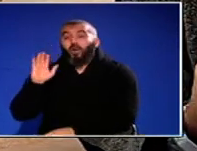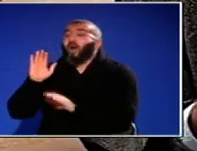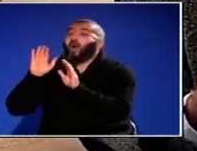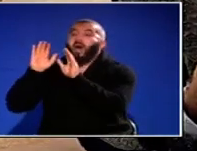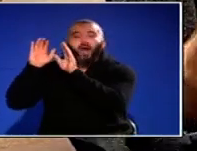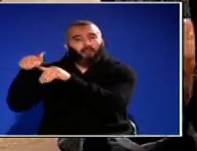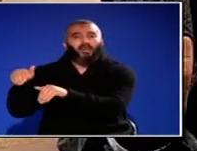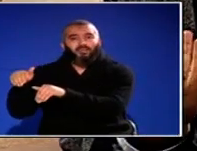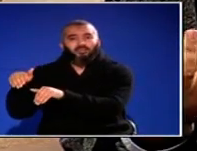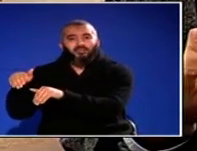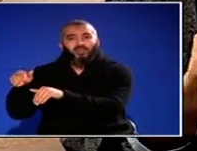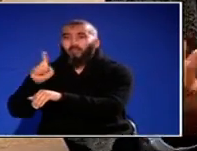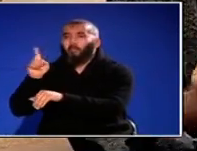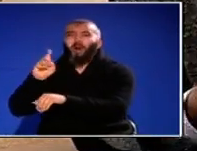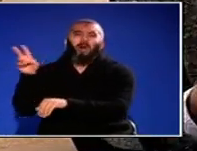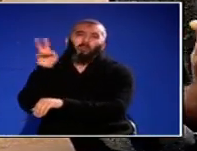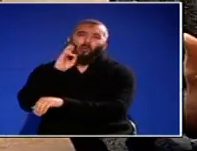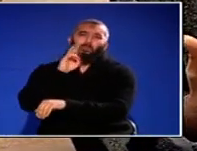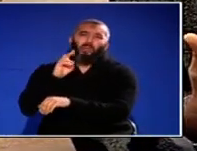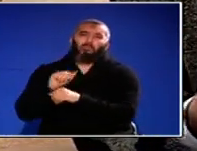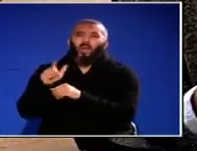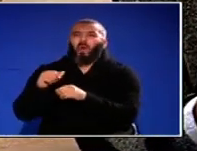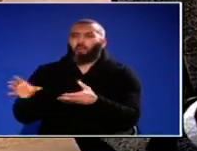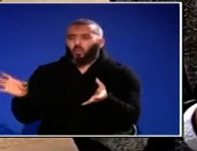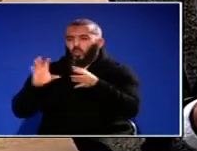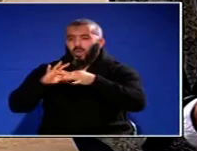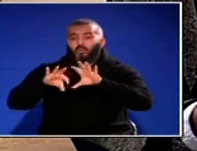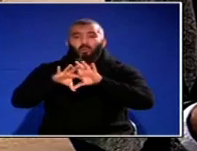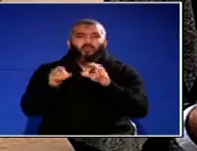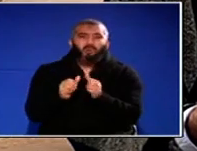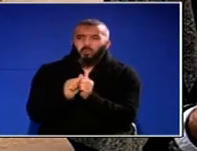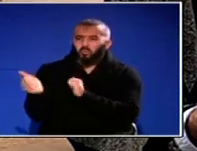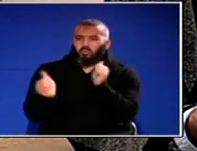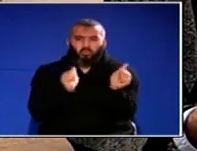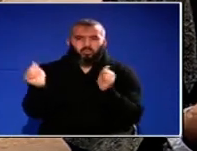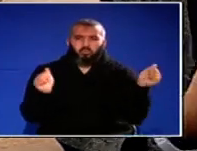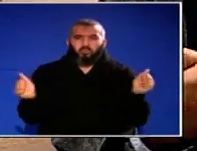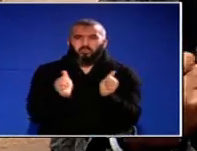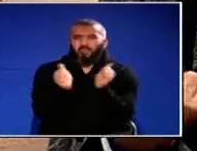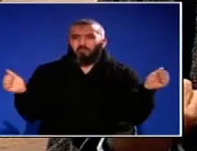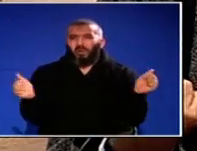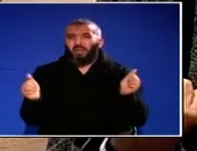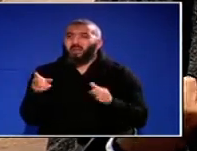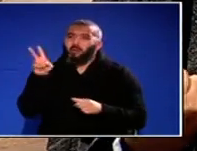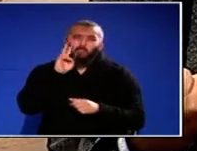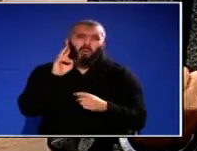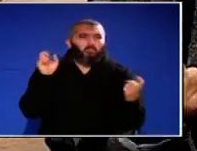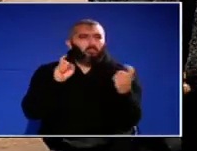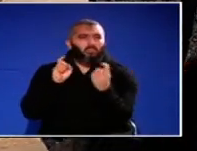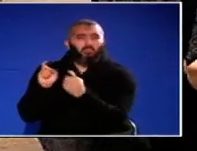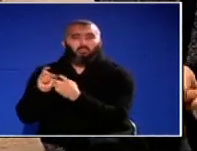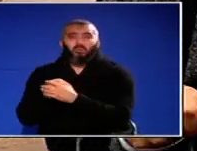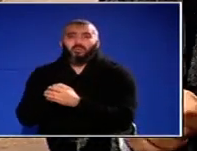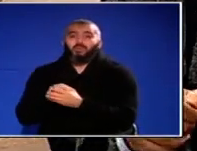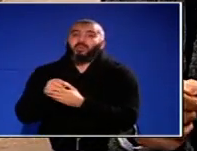هذا هو من باب صلة الأرحام، موش صح بسموها واجبة، ولكن هي المقصود منها وهي أن الأعمام يرحموا